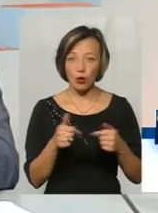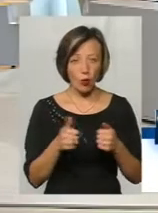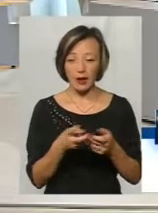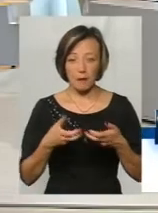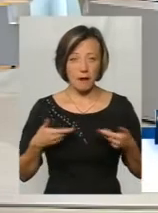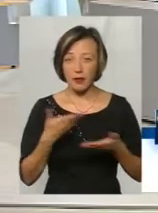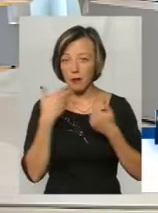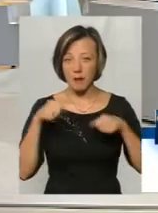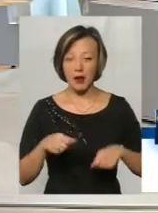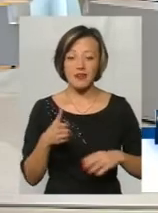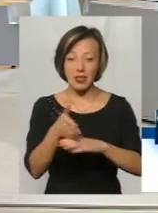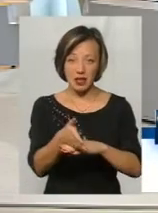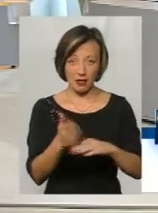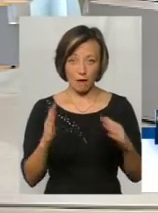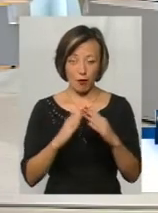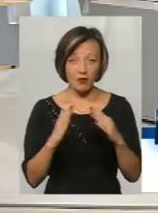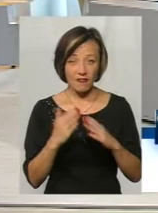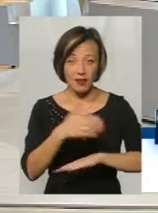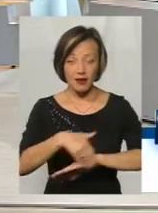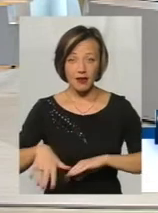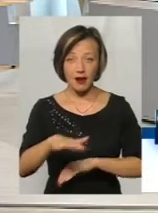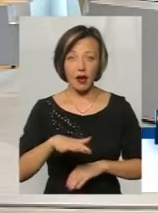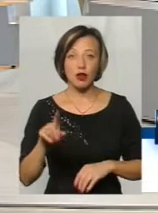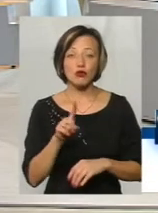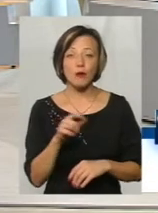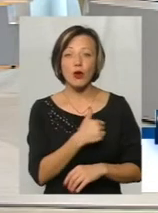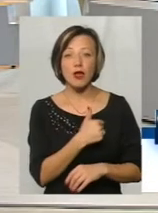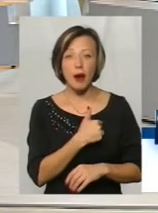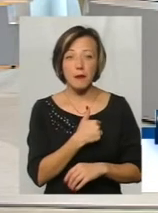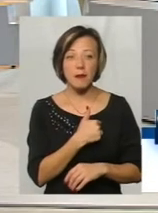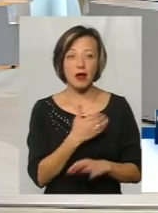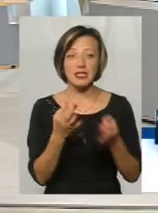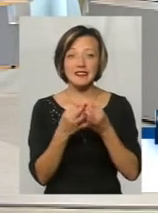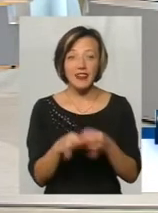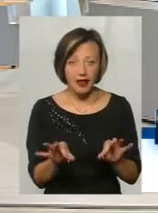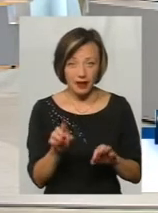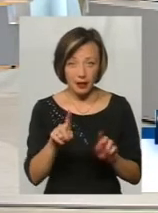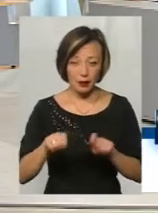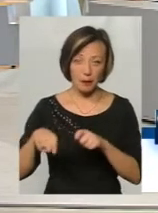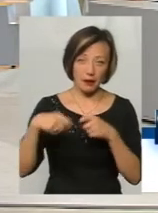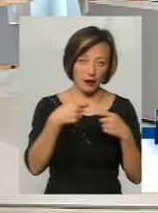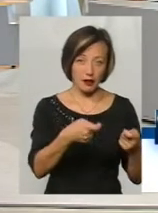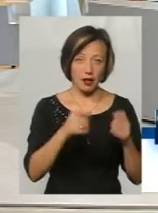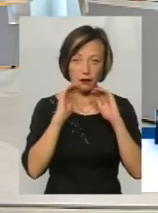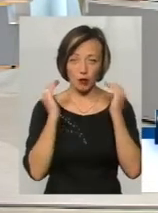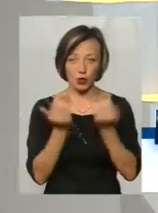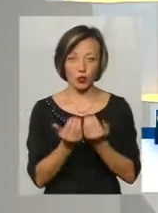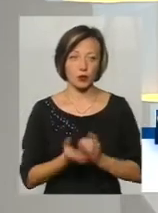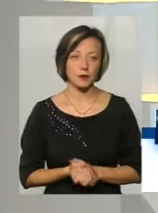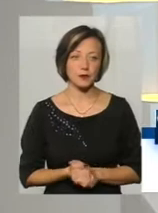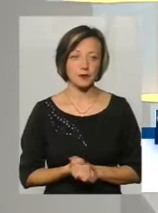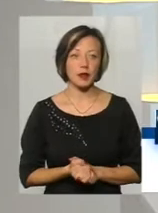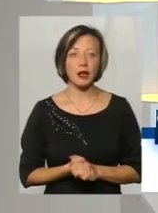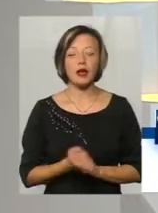не маємо права зайти в подвір'я, щоб хоча б освободити її і передати в притулок. Дякую, пане Кирил.